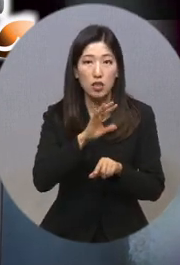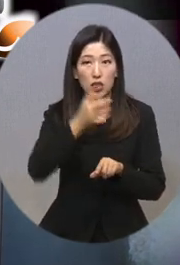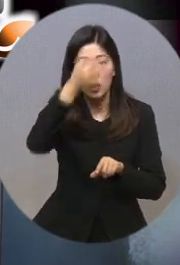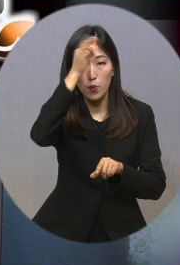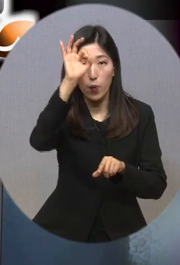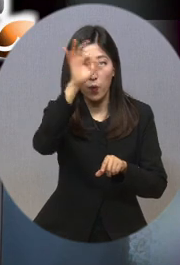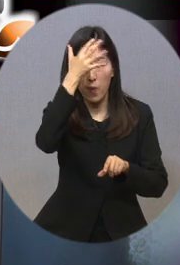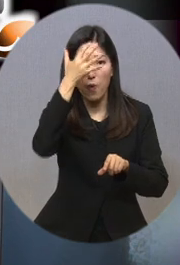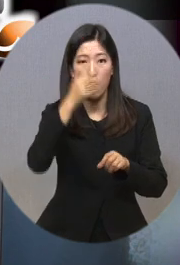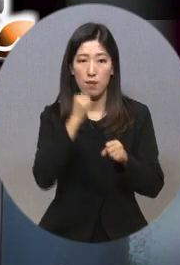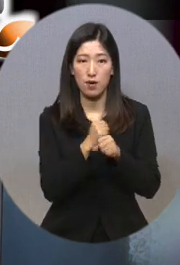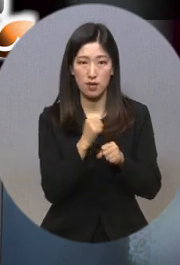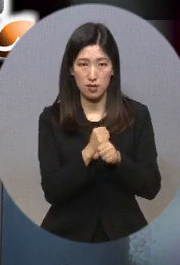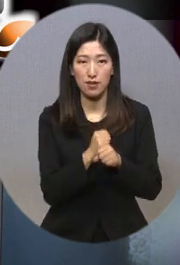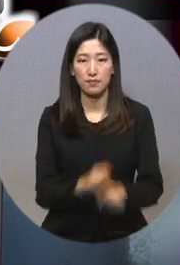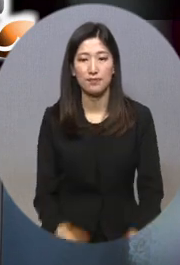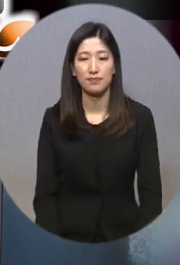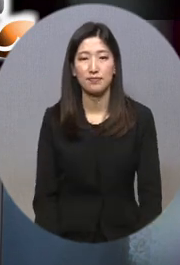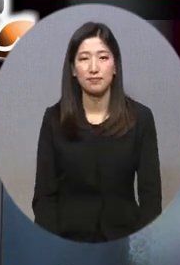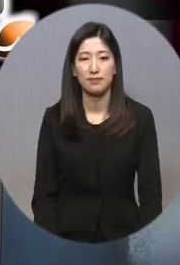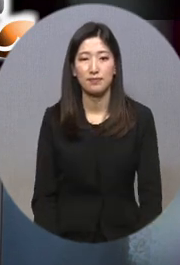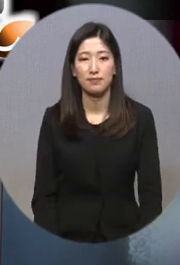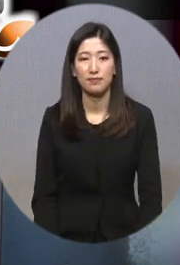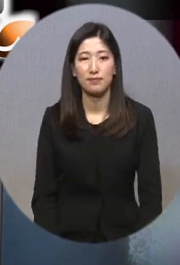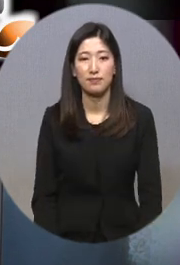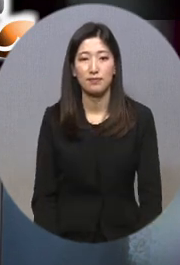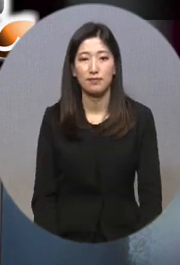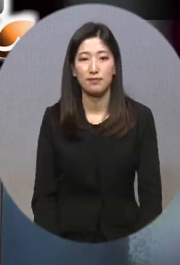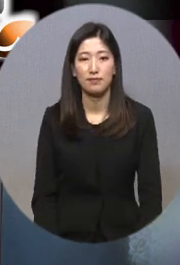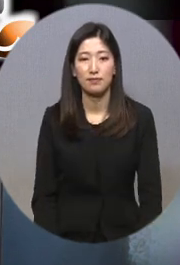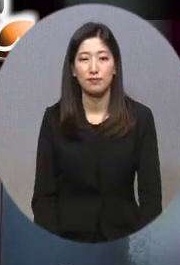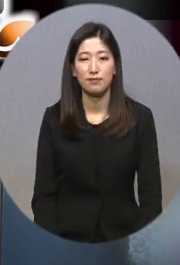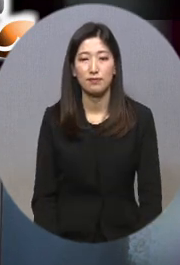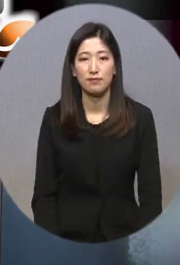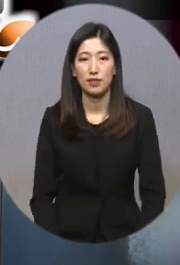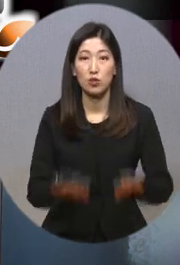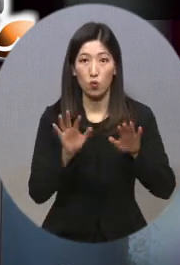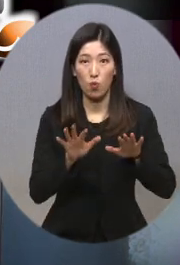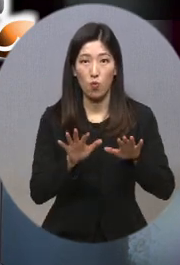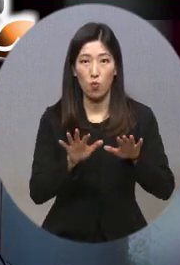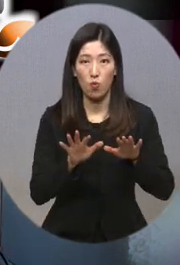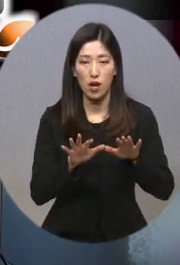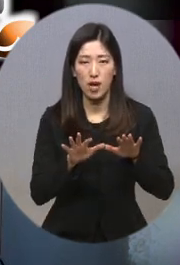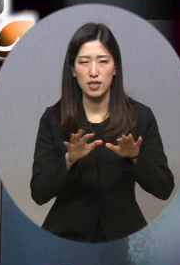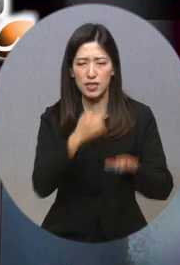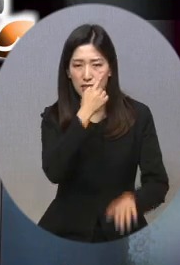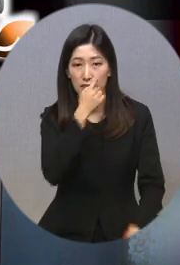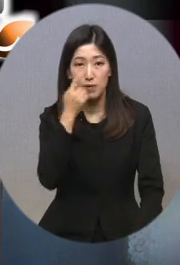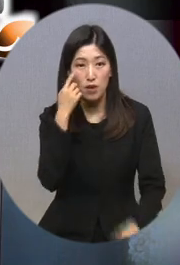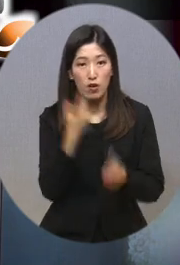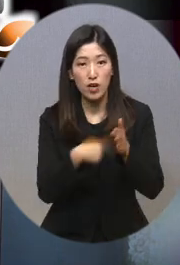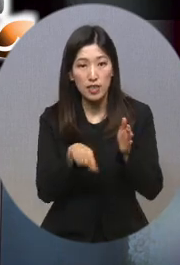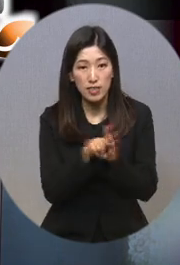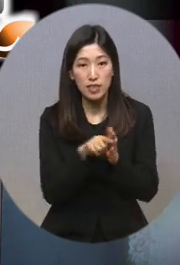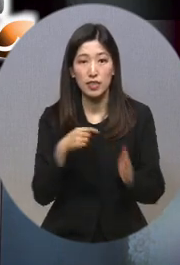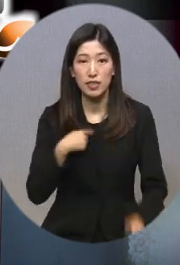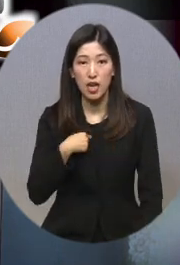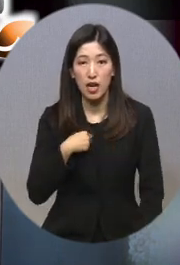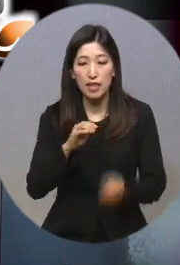방식으로 지금 재배하고 있습니다. 추정 재배구나. 이렇게 다 증명을 하기 위해서